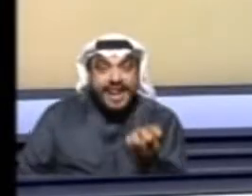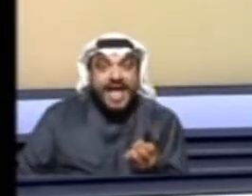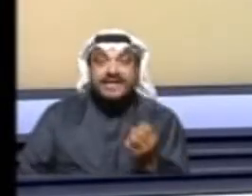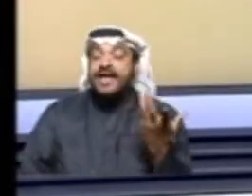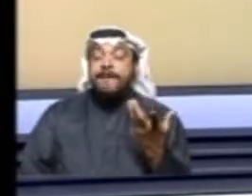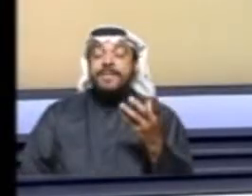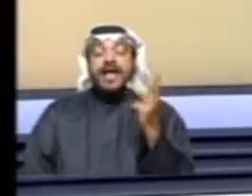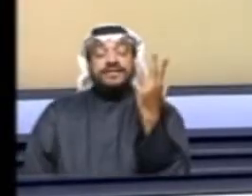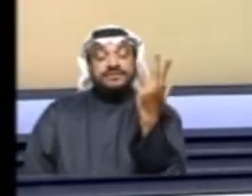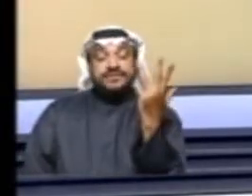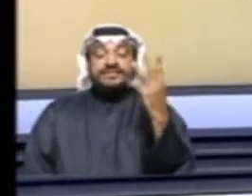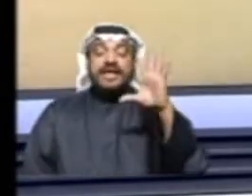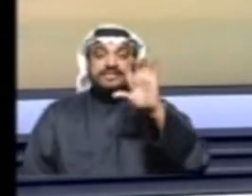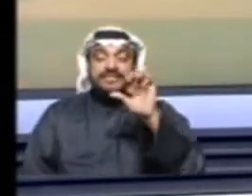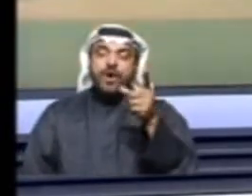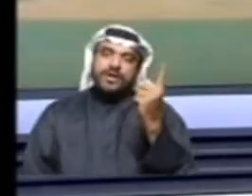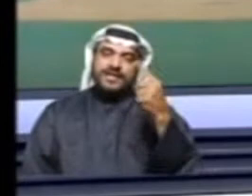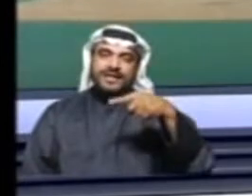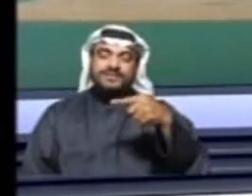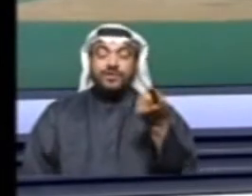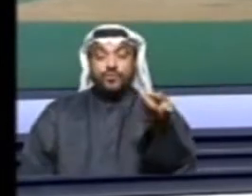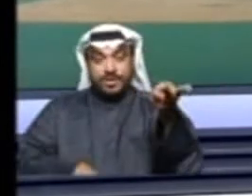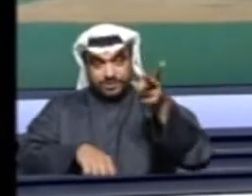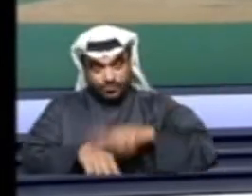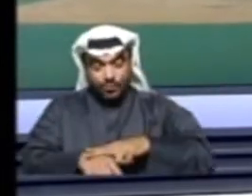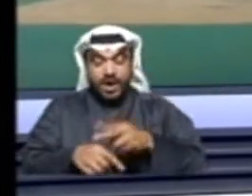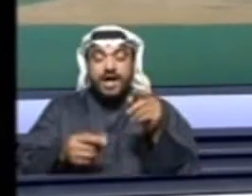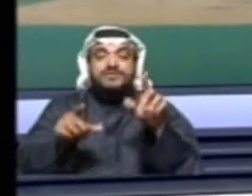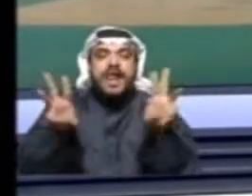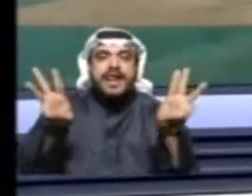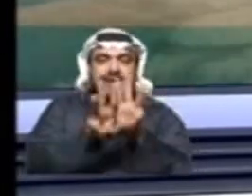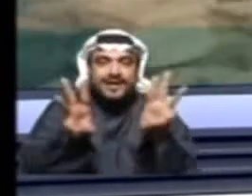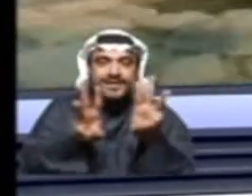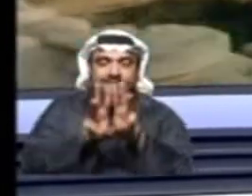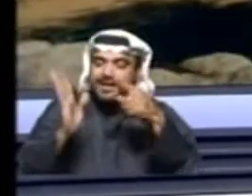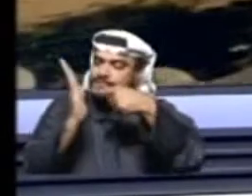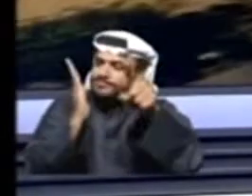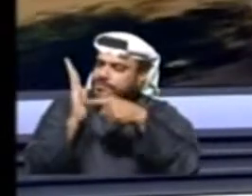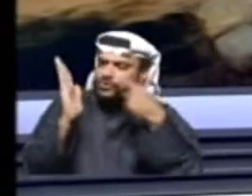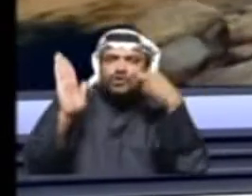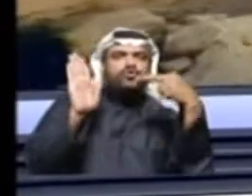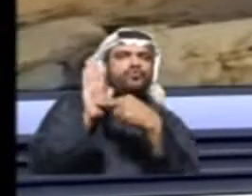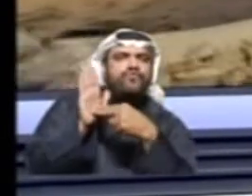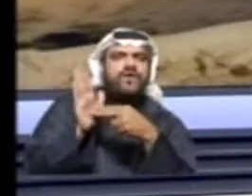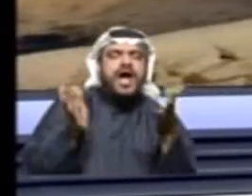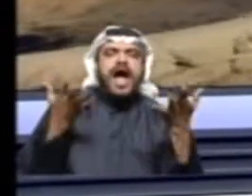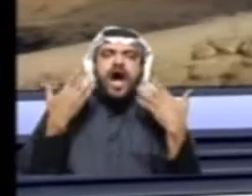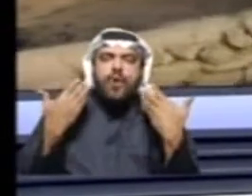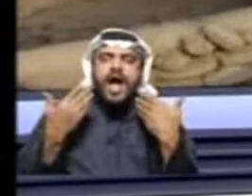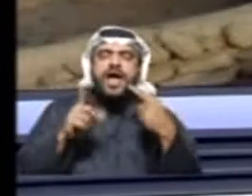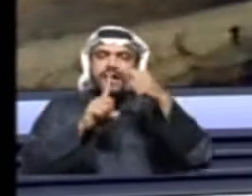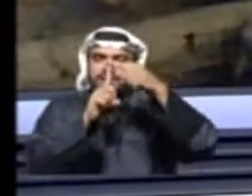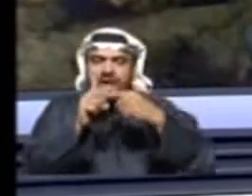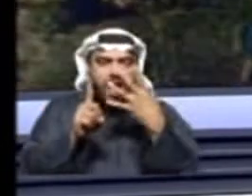11 درجة مئوية. أعزائي المشاهدين، لمزيد من تفاصيل حول الطقس تقدرون تنزلون تطبيق كويت مت التابع لإدارة